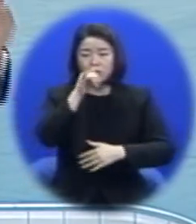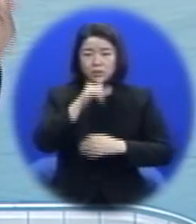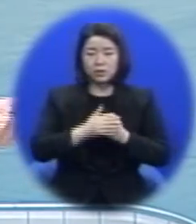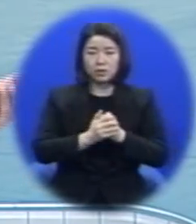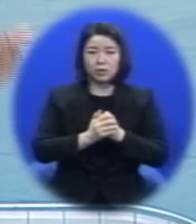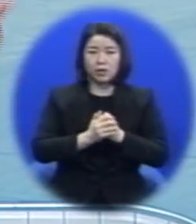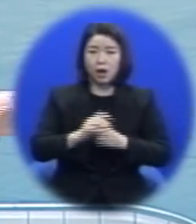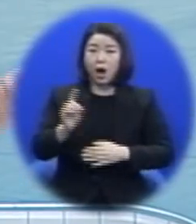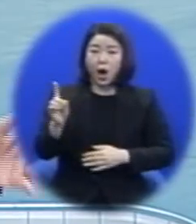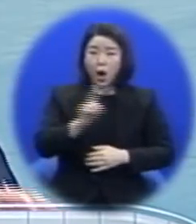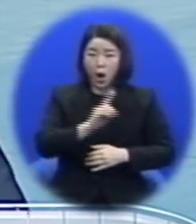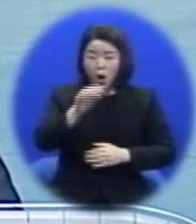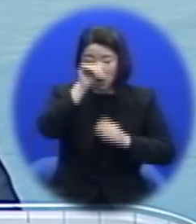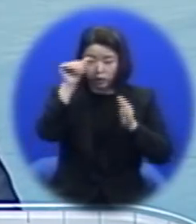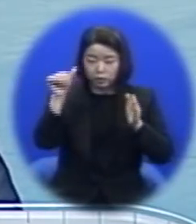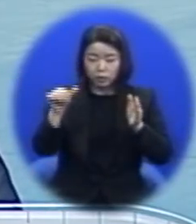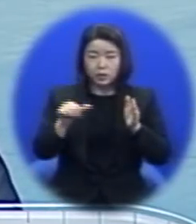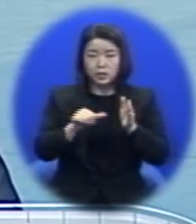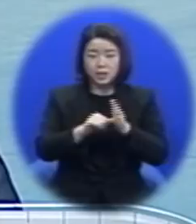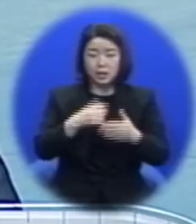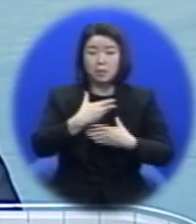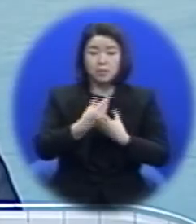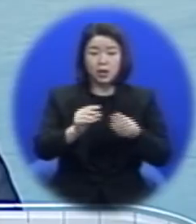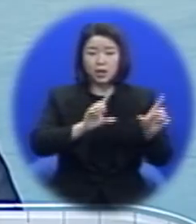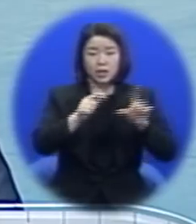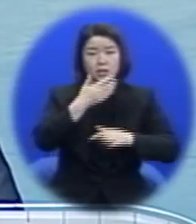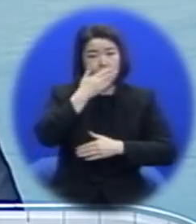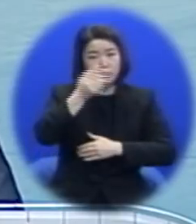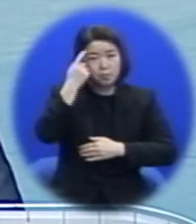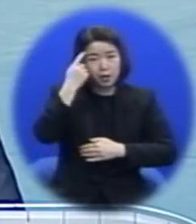도대체 어떤 인생이 편안한 삶을 살 수 있겠냐.